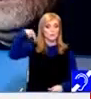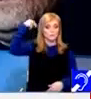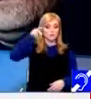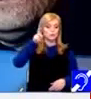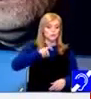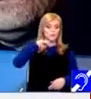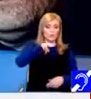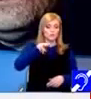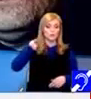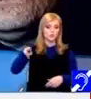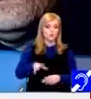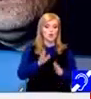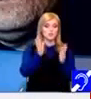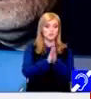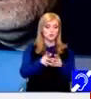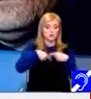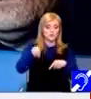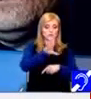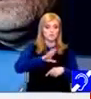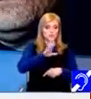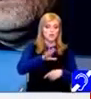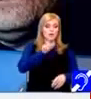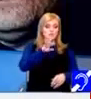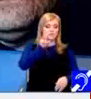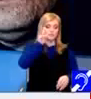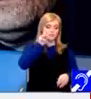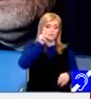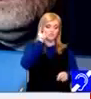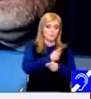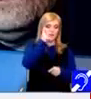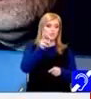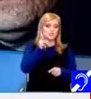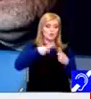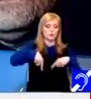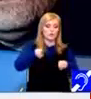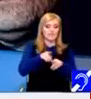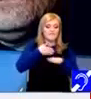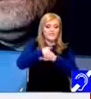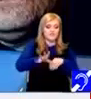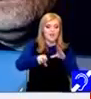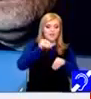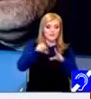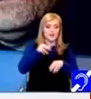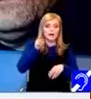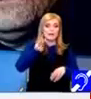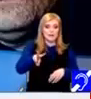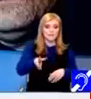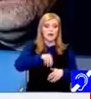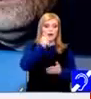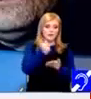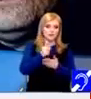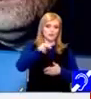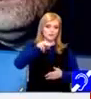Președintele ucrainean Petro Poroshenko a cerut Uniunii Europene să impună sancțiuni celor care au organizat vizita electorală în Crimeea liderului de